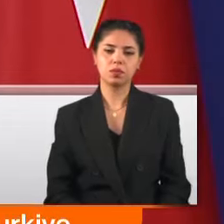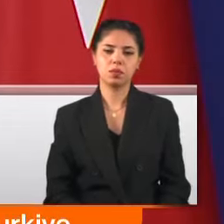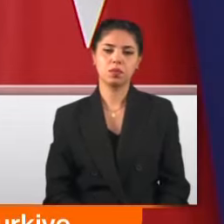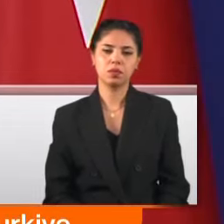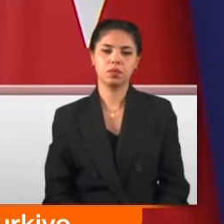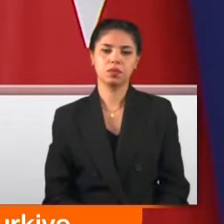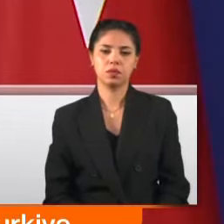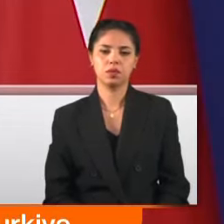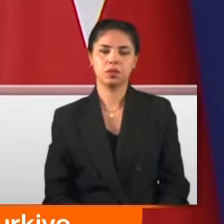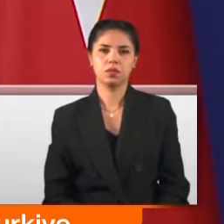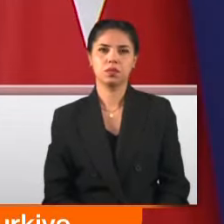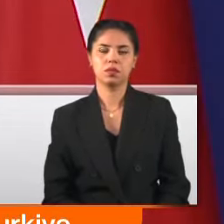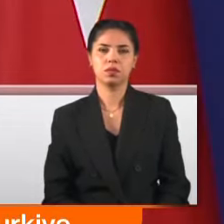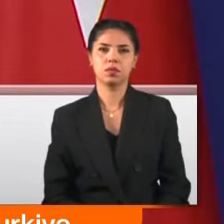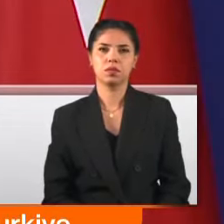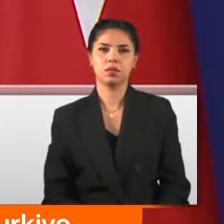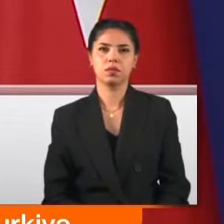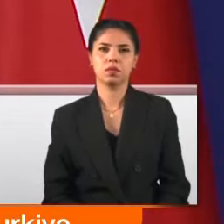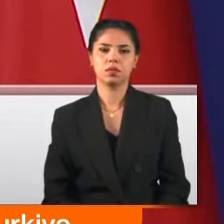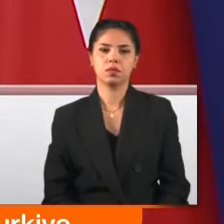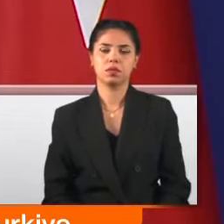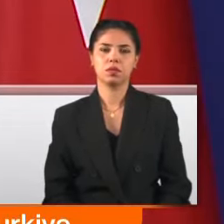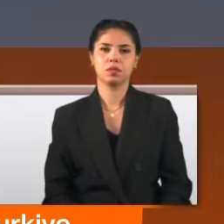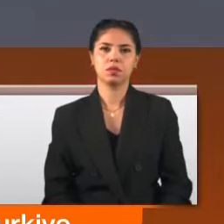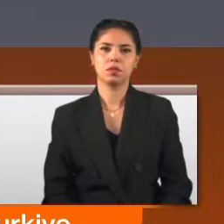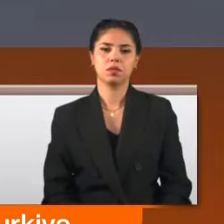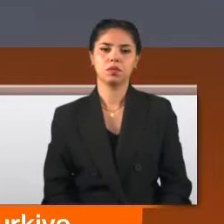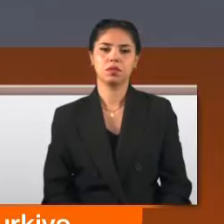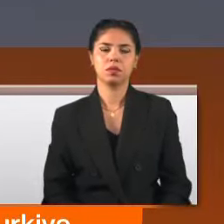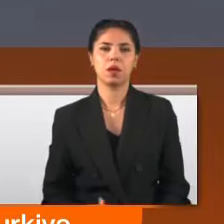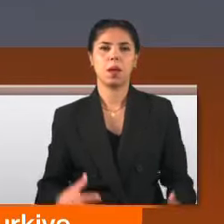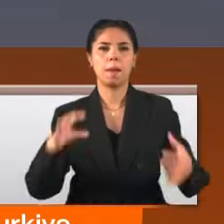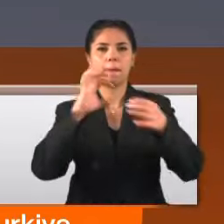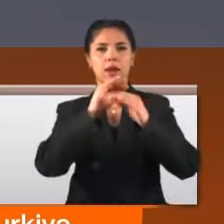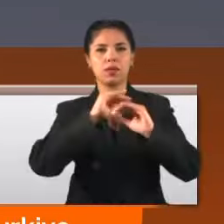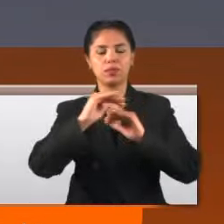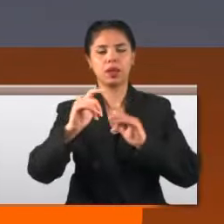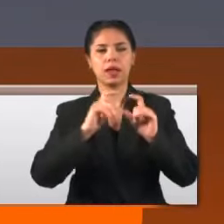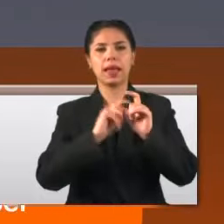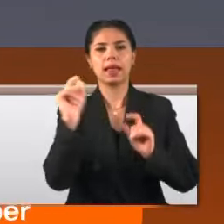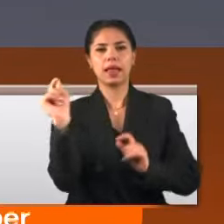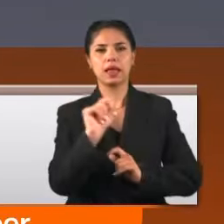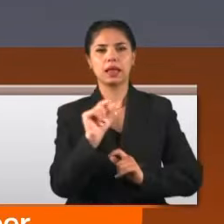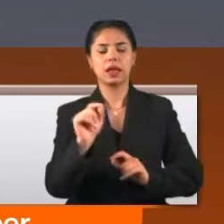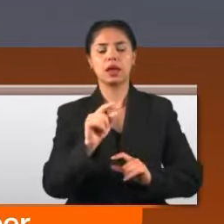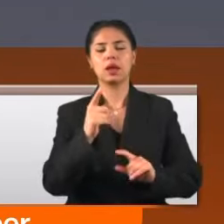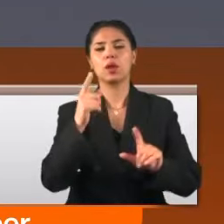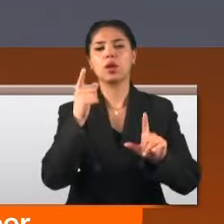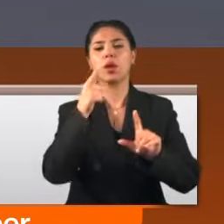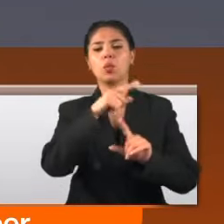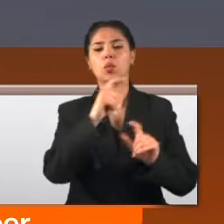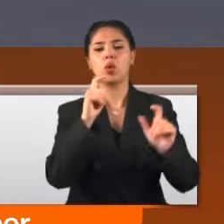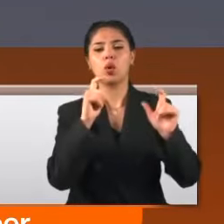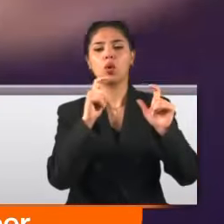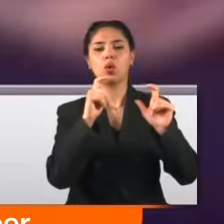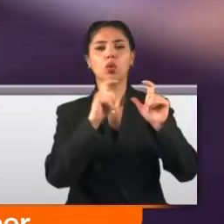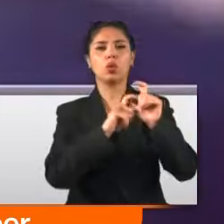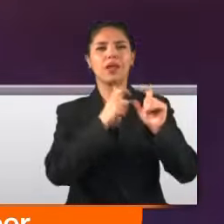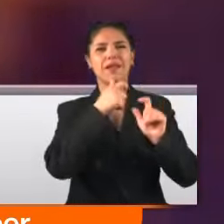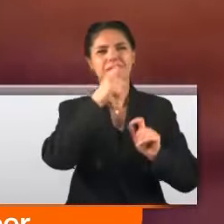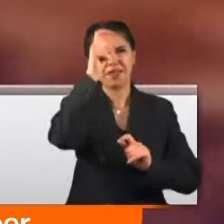da gerekli muameleyi göreceğine yürekten inanıyoruz. Birleşmiş Milletler Genel Sekreteri Guterres bu dehşet durmalı dedi.